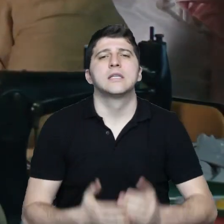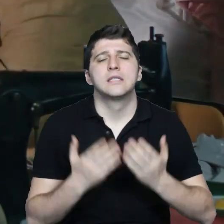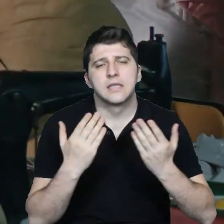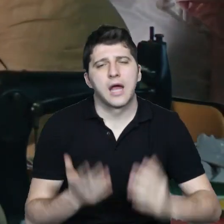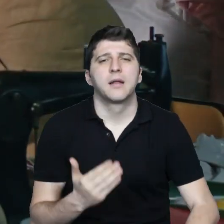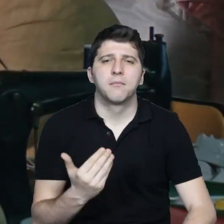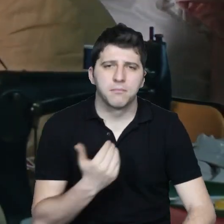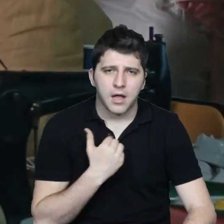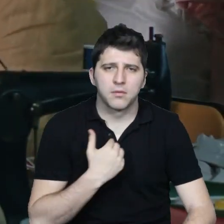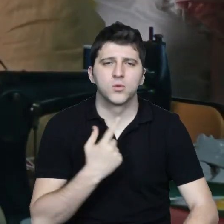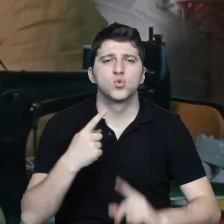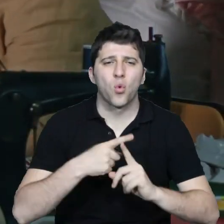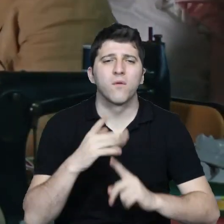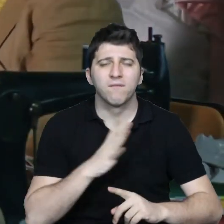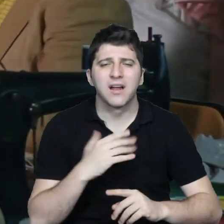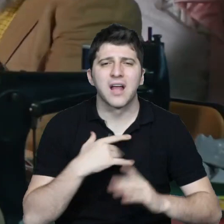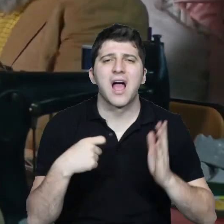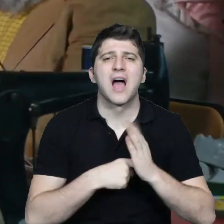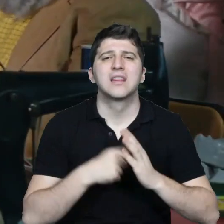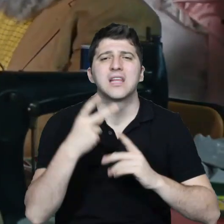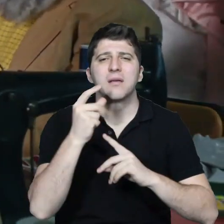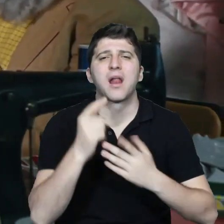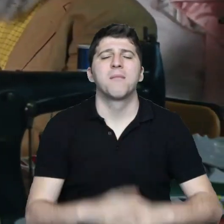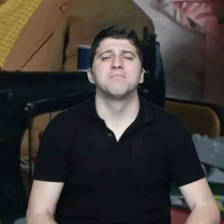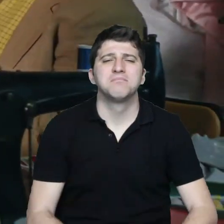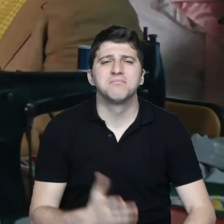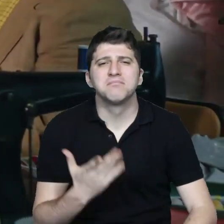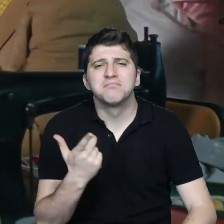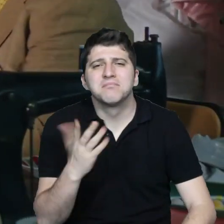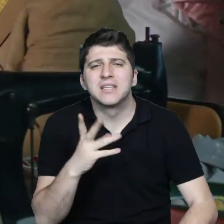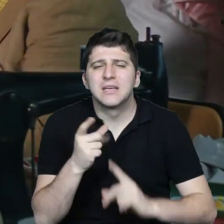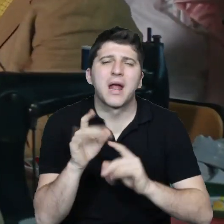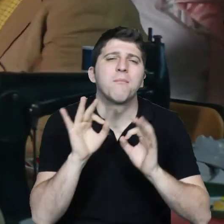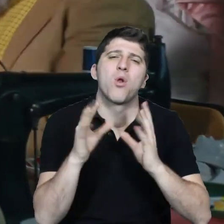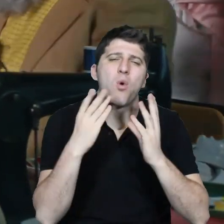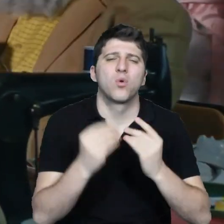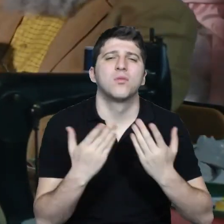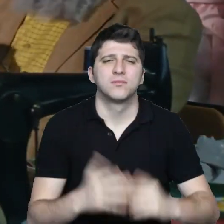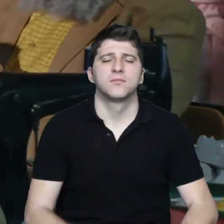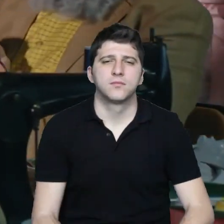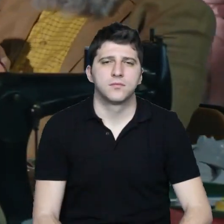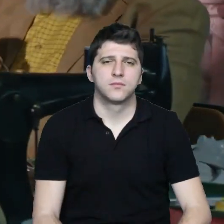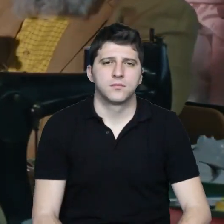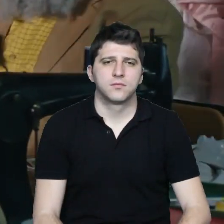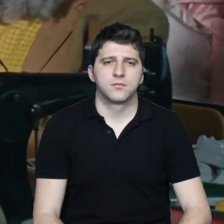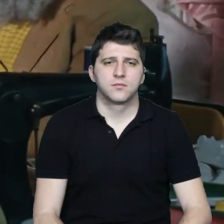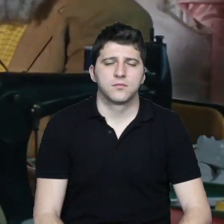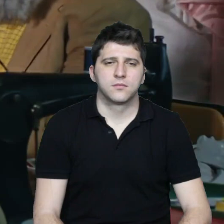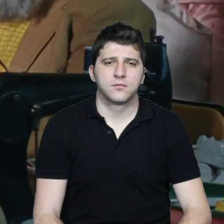Yani benim de bir torunum var da adı İbrahim, pek delişmem bir şey. İbrahimler böyle oluyor maalesef. Settir ayağıyla